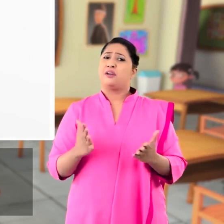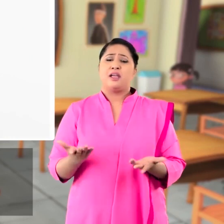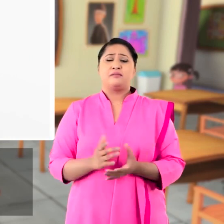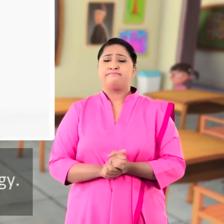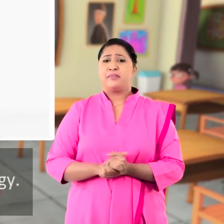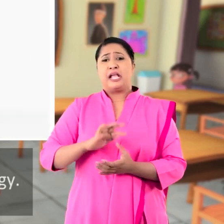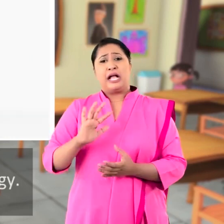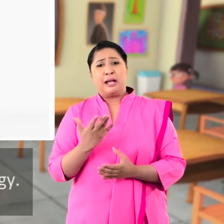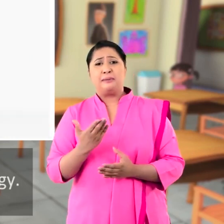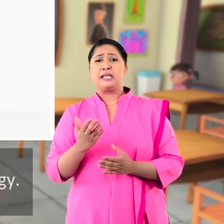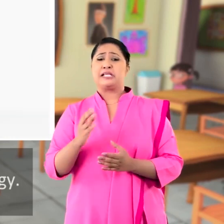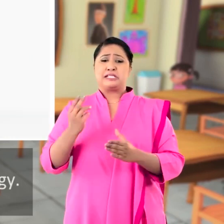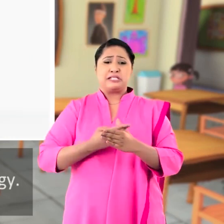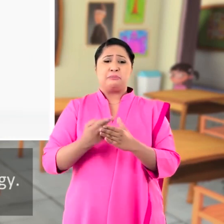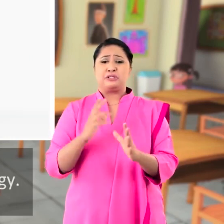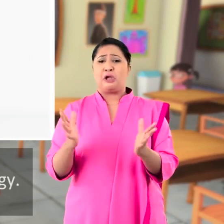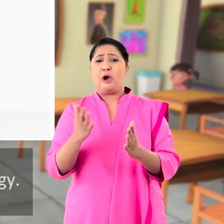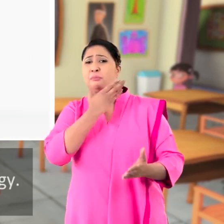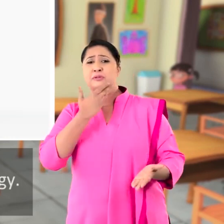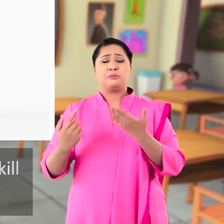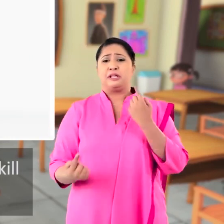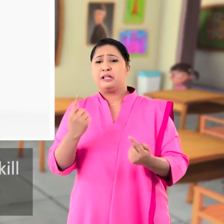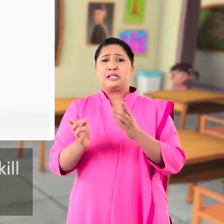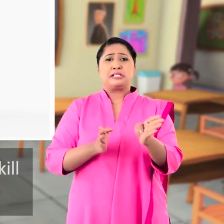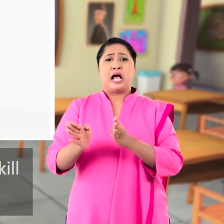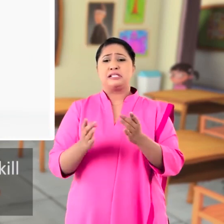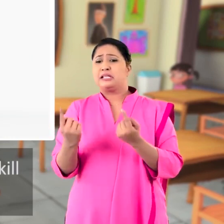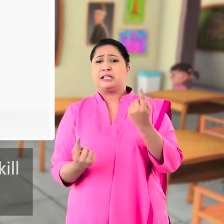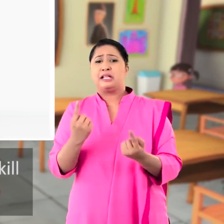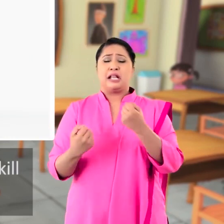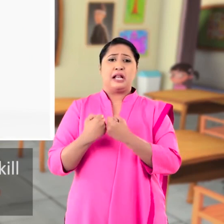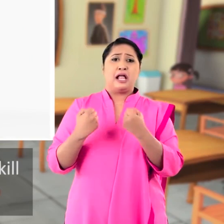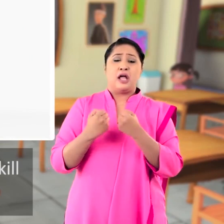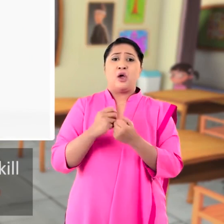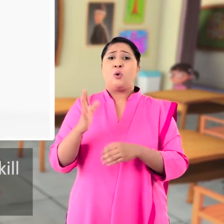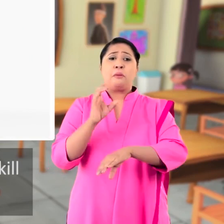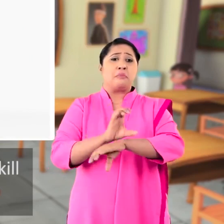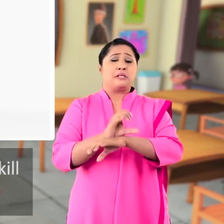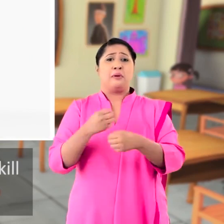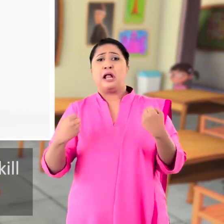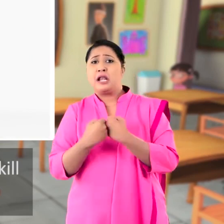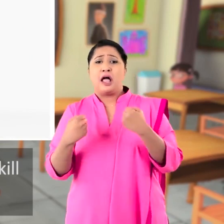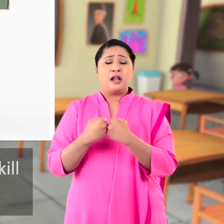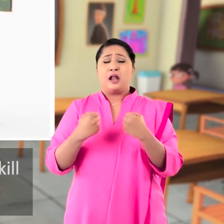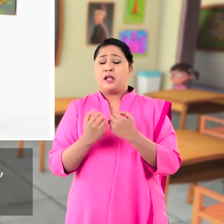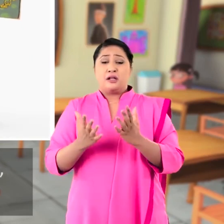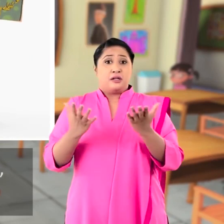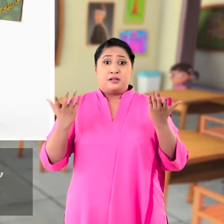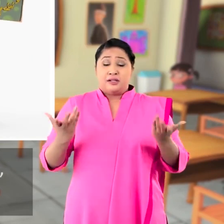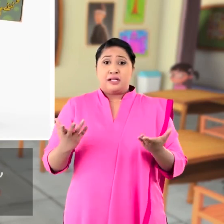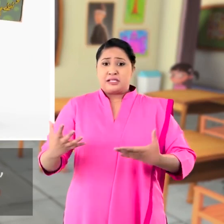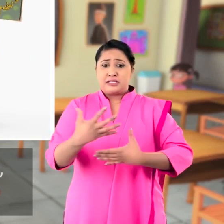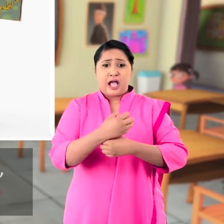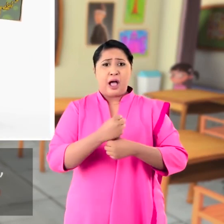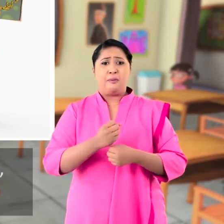पर लड़ाई है तो किसी दिन अपने सियासी नजरिए पर और किसी दिन अपने अकीदे पर दूसरों को मारने के लिए तैयार है। अगर